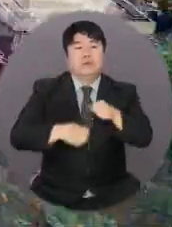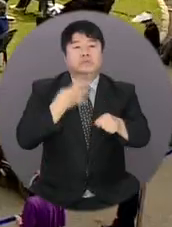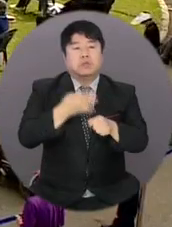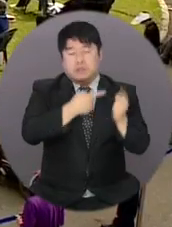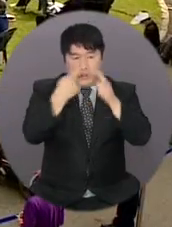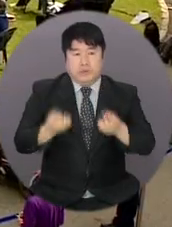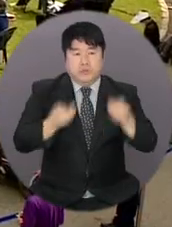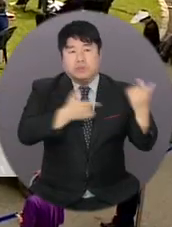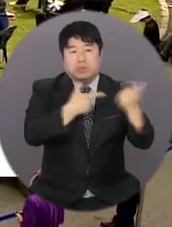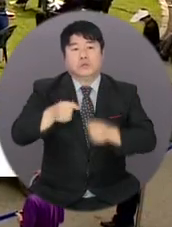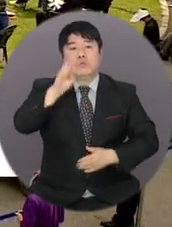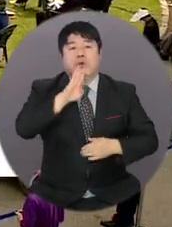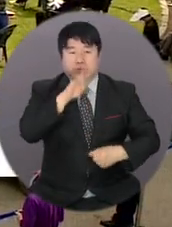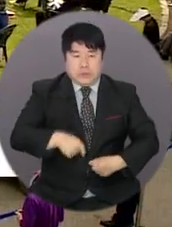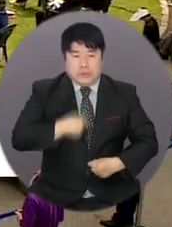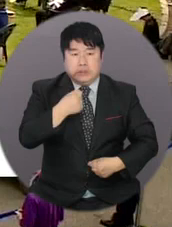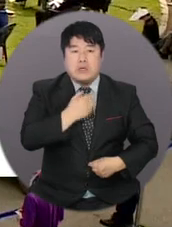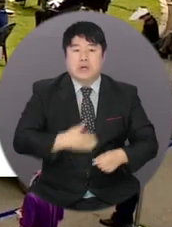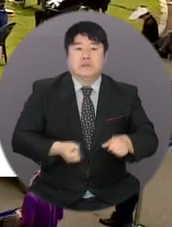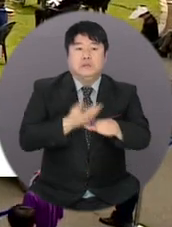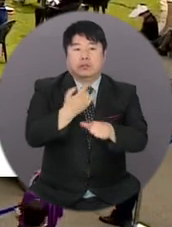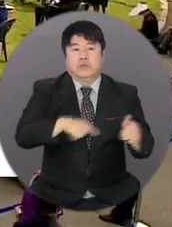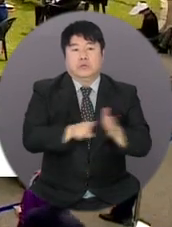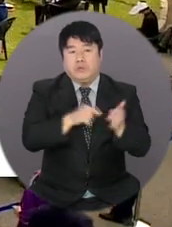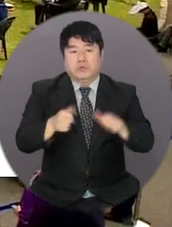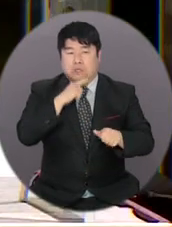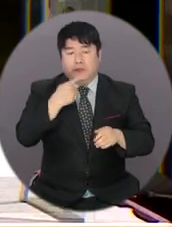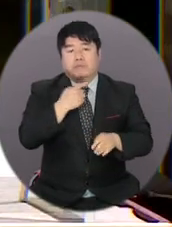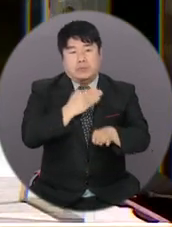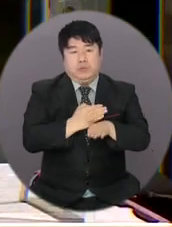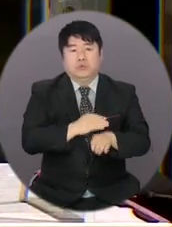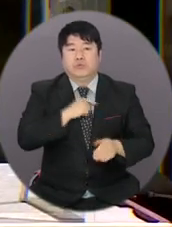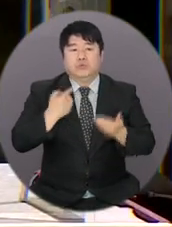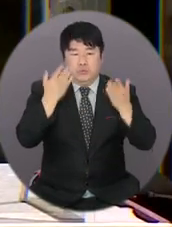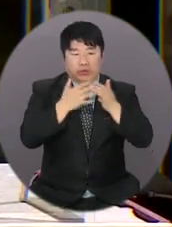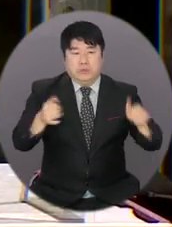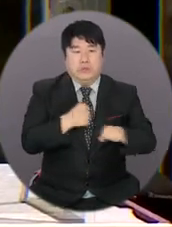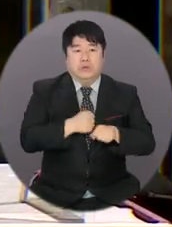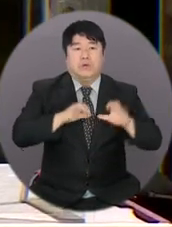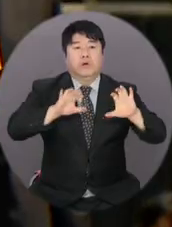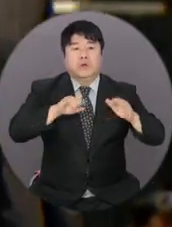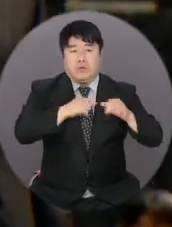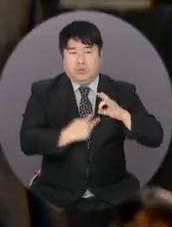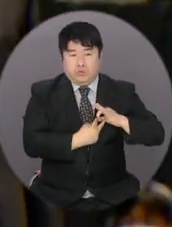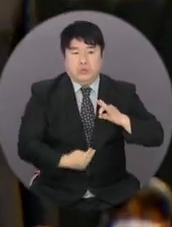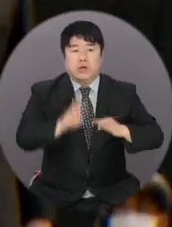기념식에서 이처럼 광주의 진실을 알리려다 숨진 민주 열사들에게 국민훈장 모란장을